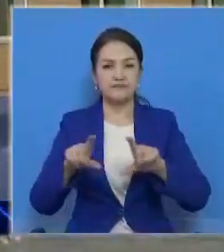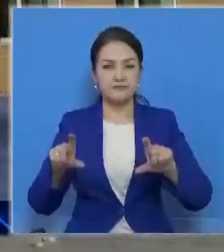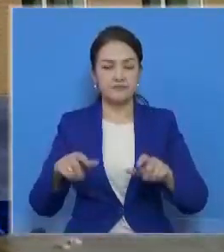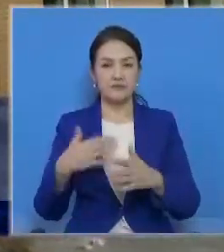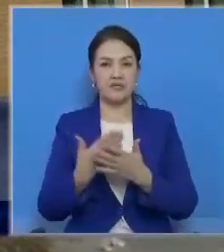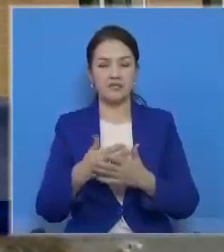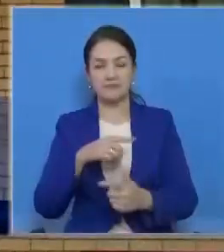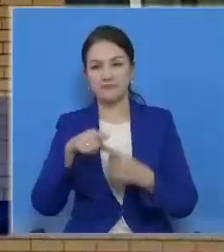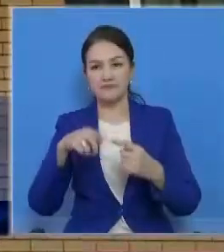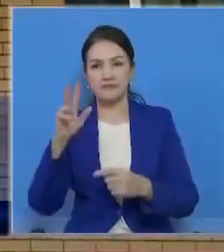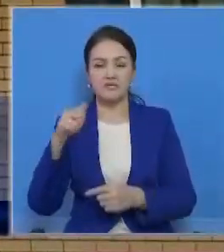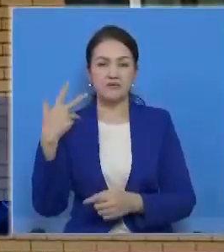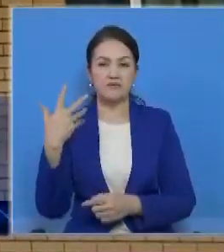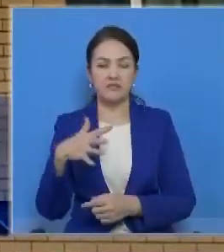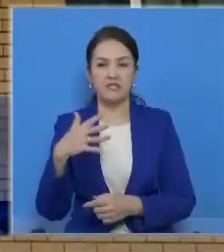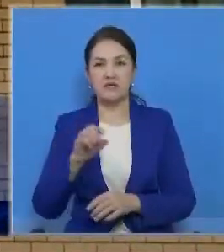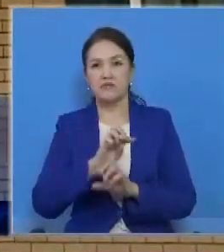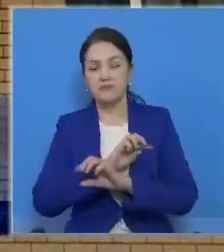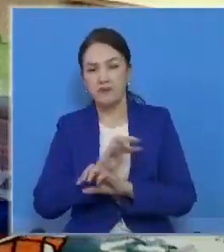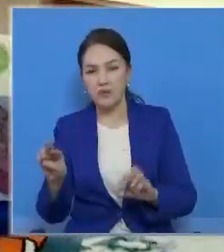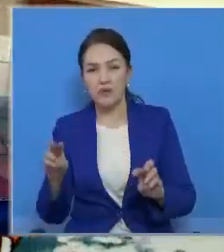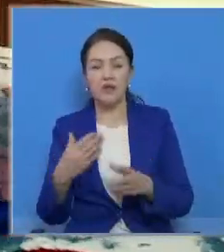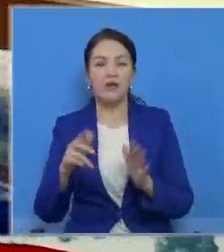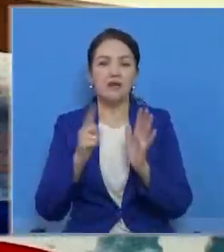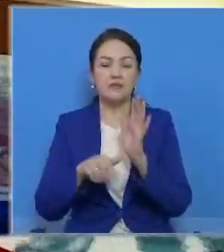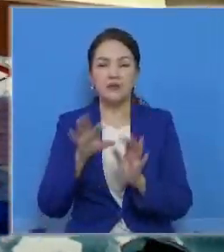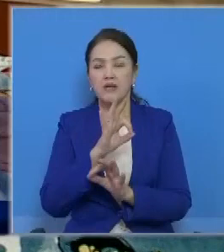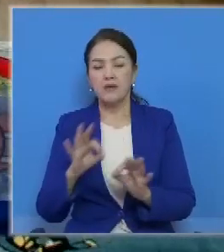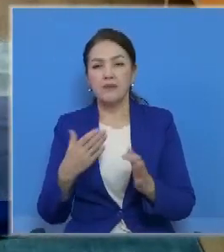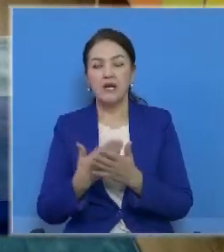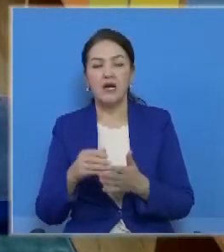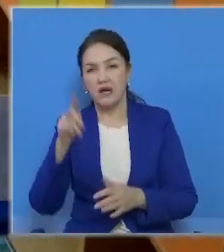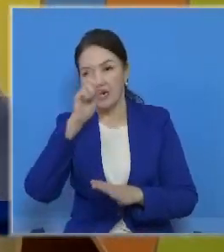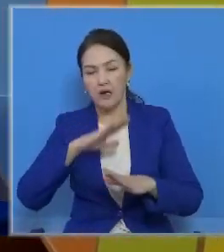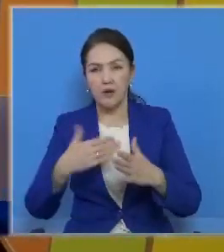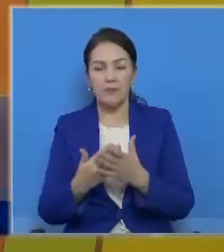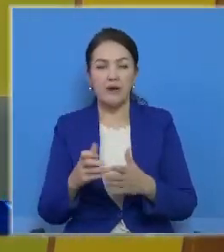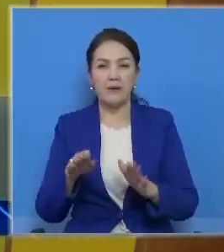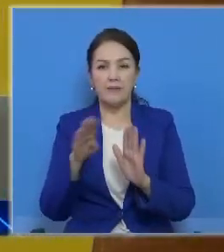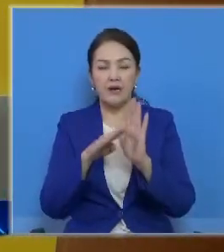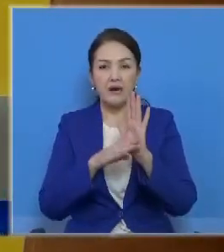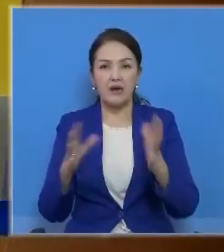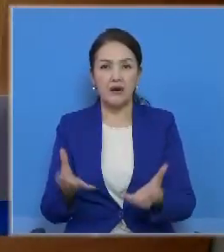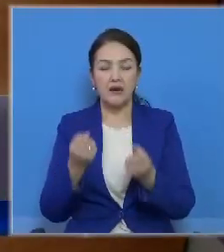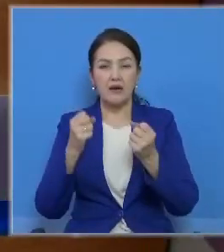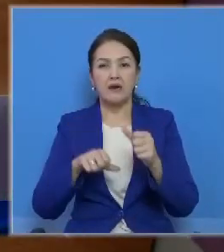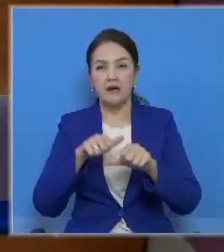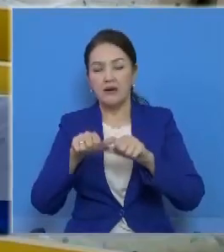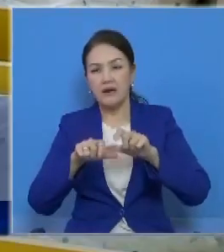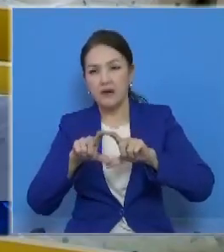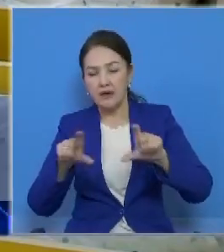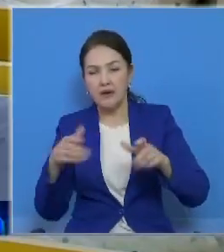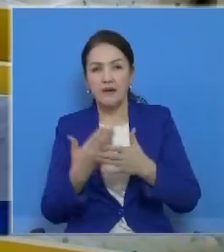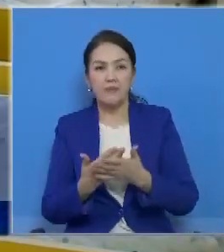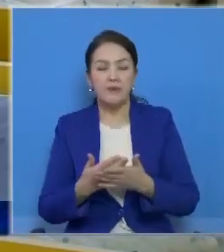обошлось предпринимателю в 350 миллионов тенге Порядка 70 процентов суммы покрыло государство в рамках программы поддержки предпринимательства